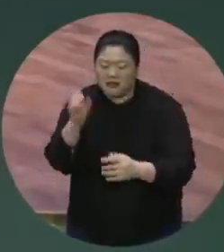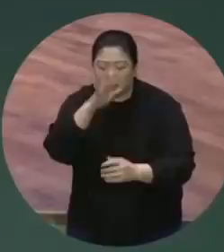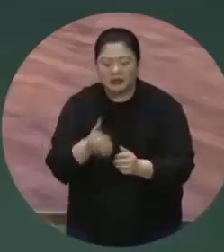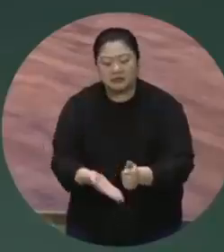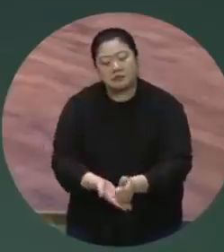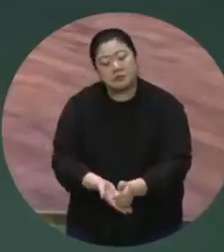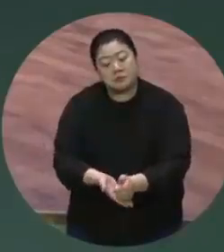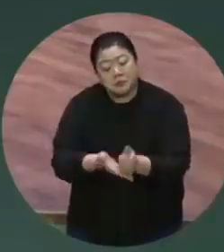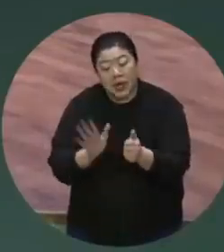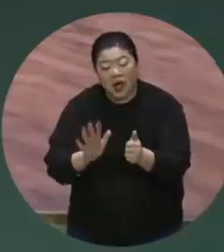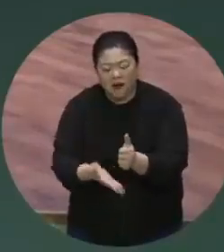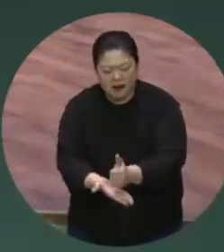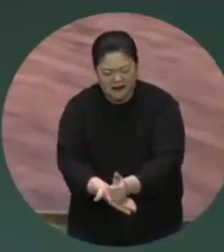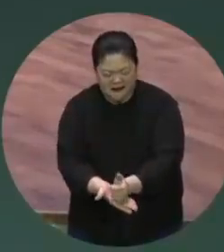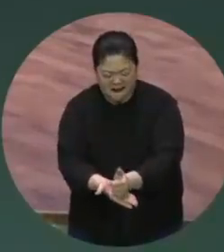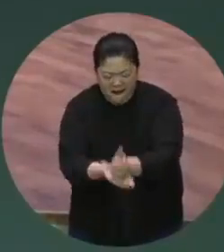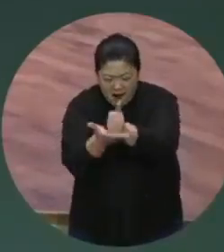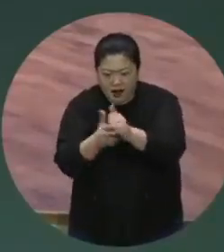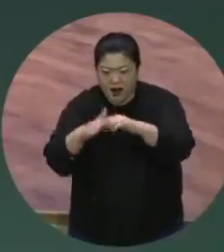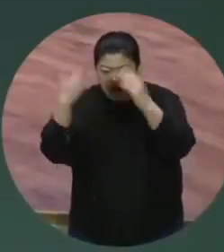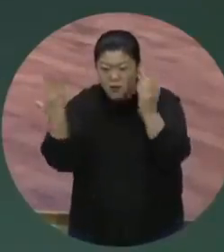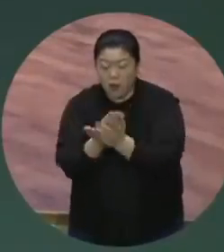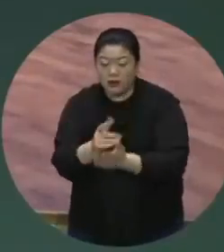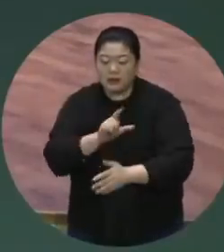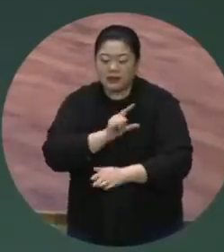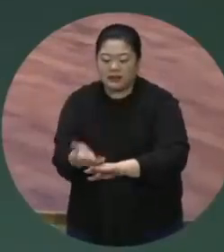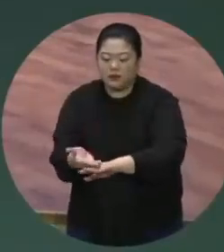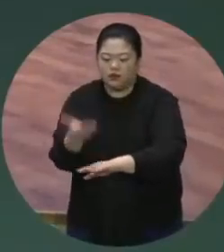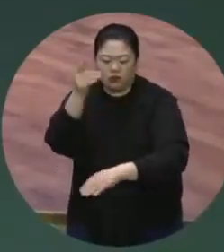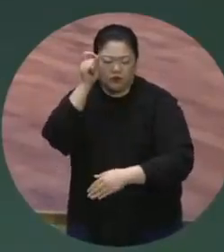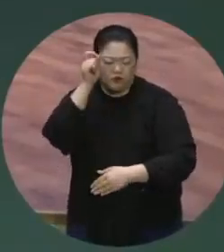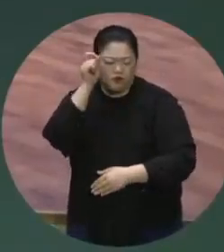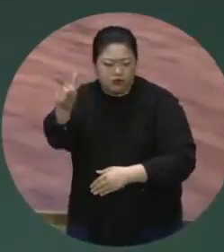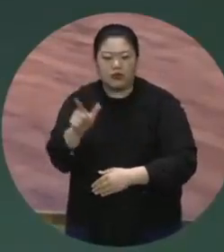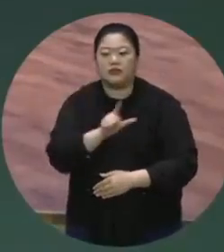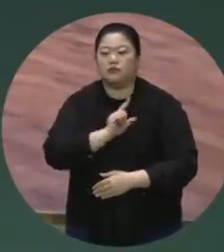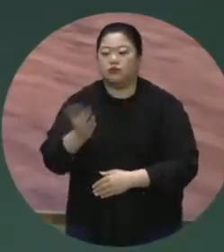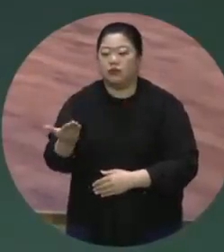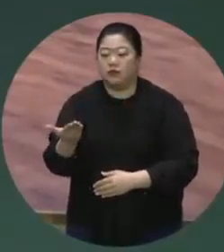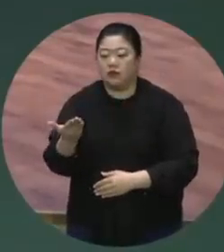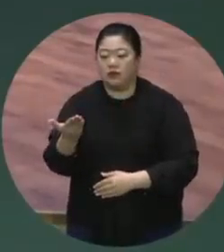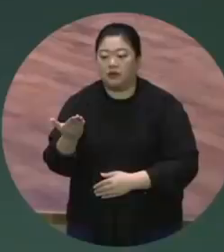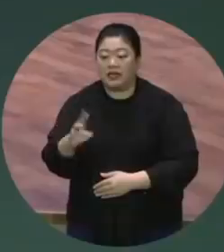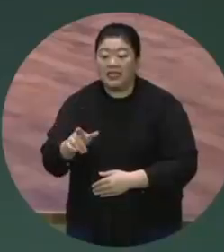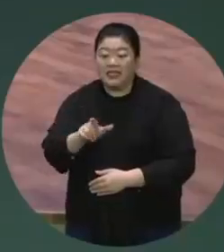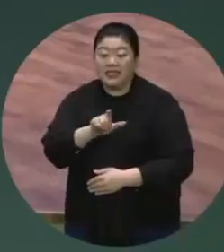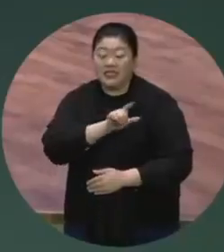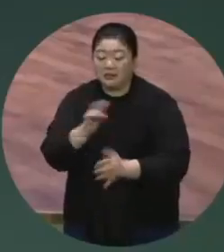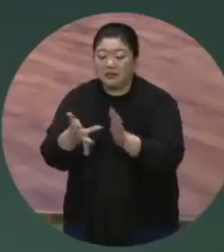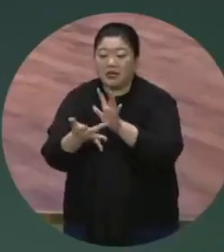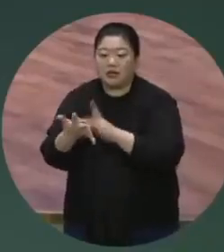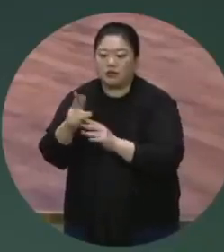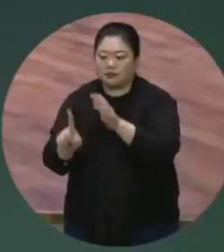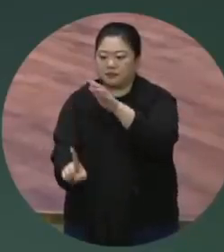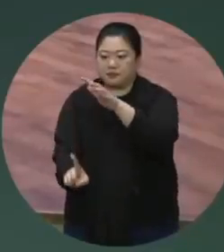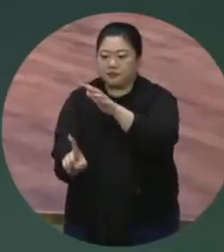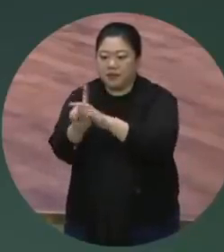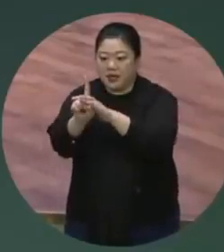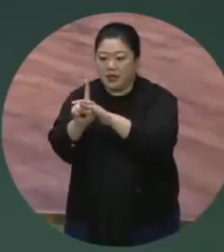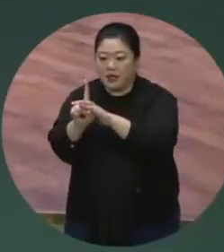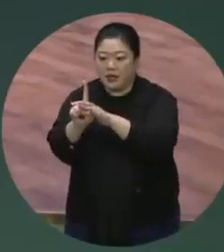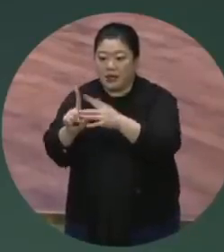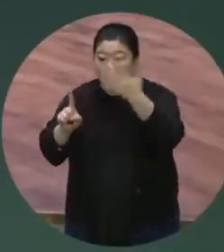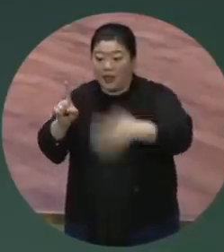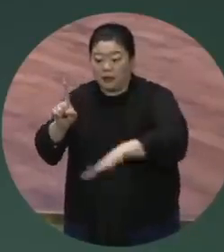모든 이름에 뛰어난 이름을 줬어. 어느 정도 높였냐? 예수 그리스도 이름을